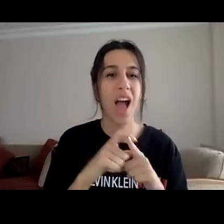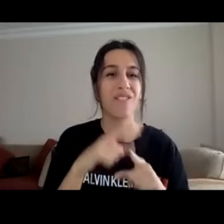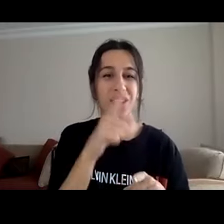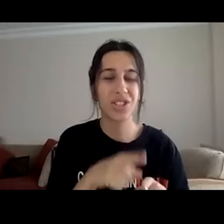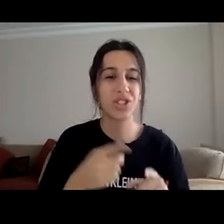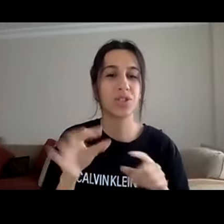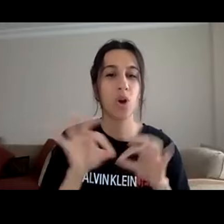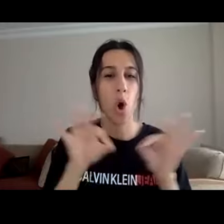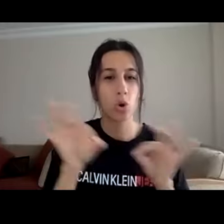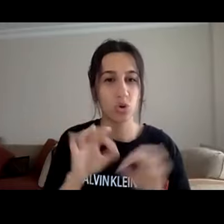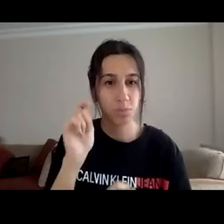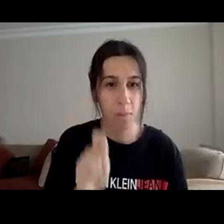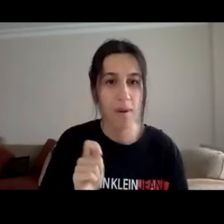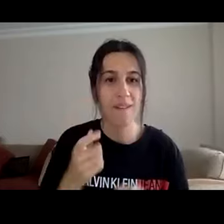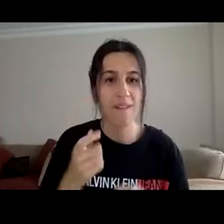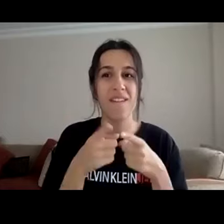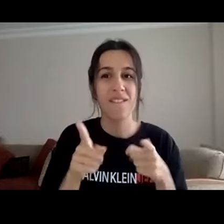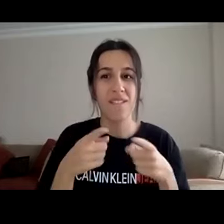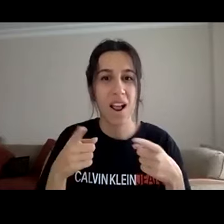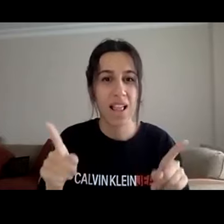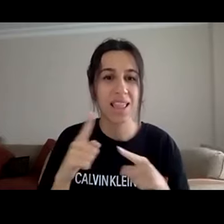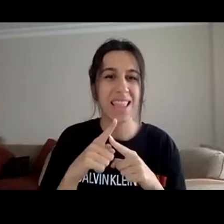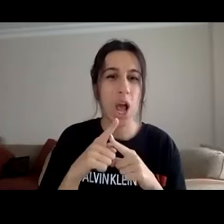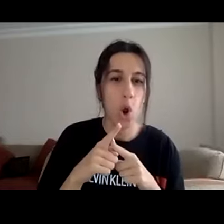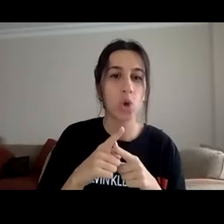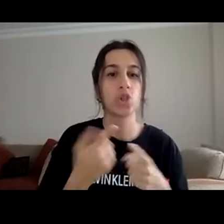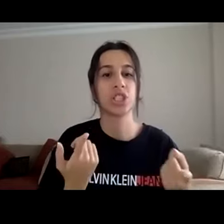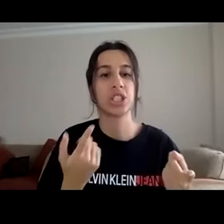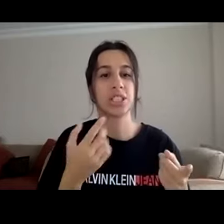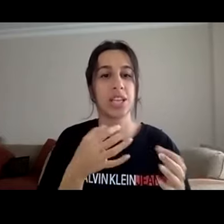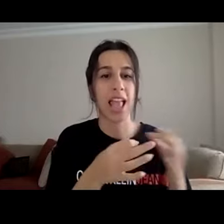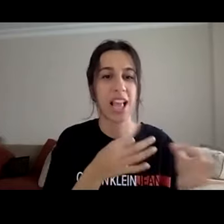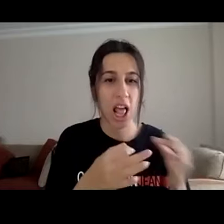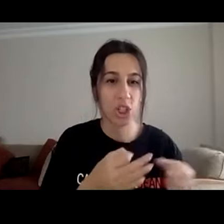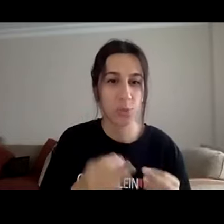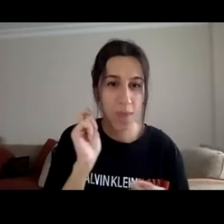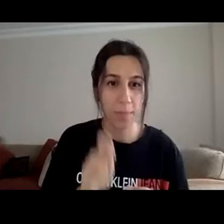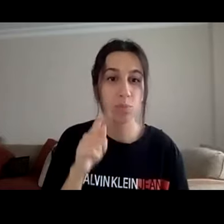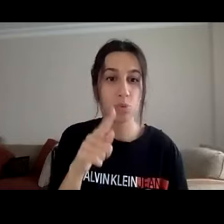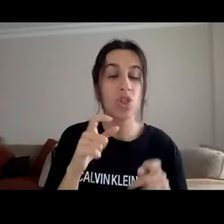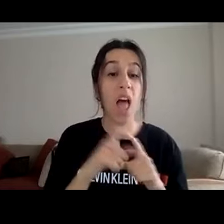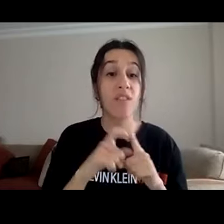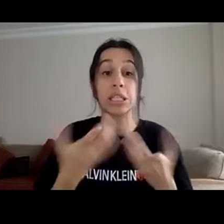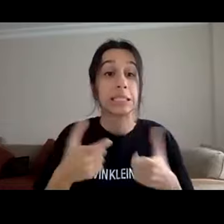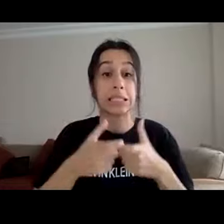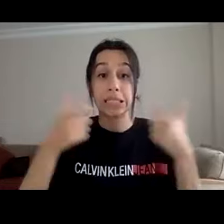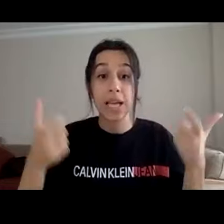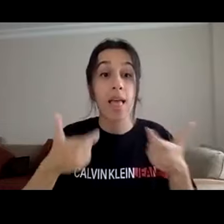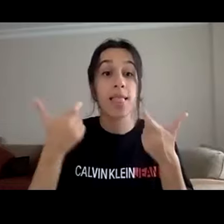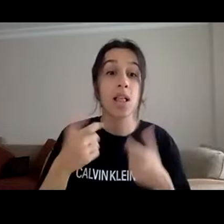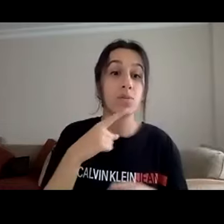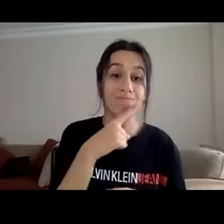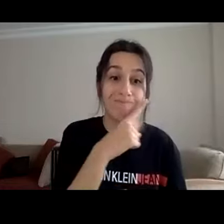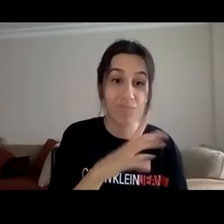biz. Farklı teknolojilerle etkileşime girdiğimizde bu davranışlar nasıl gelişiyor? Nerelerde